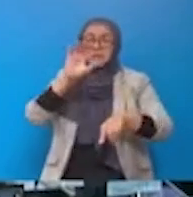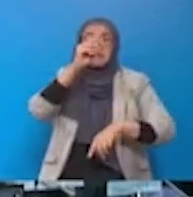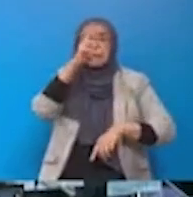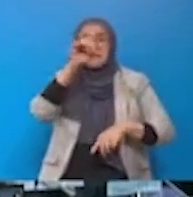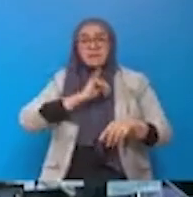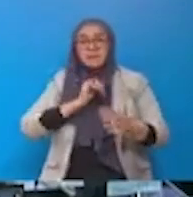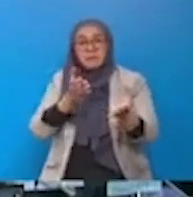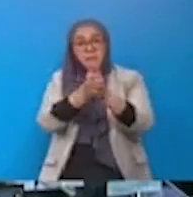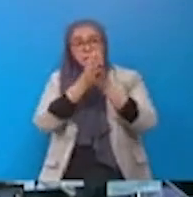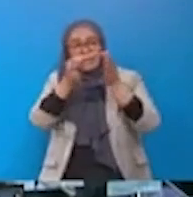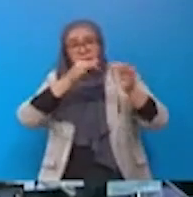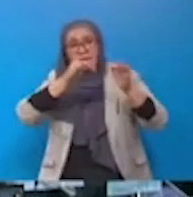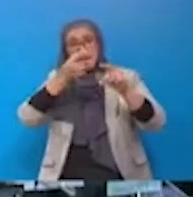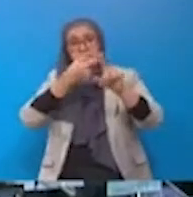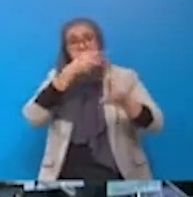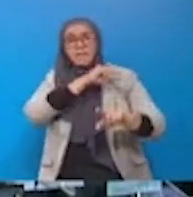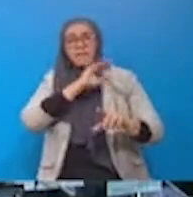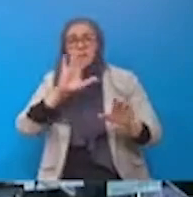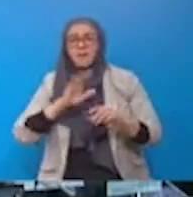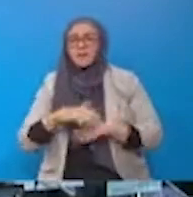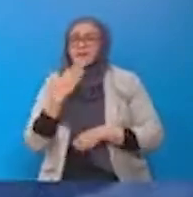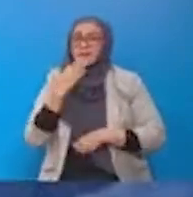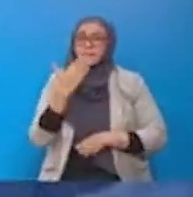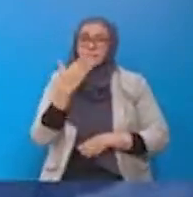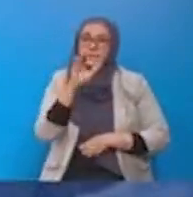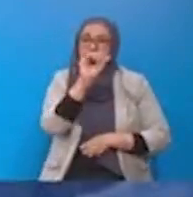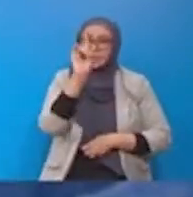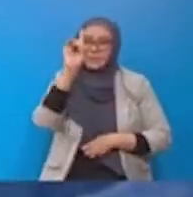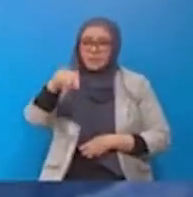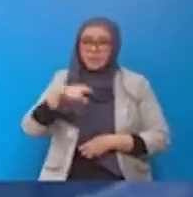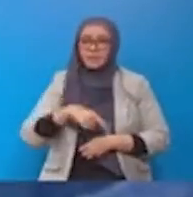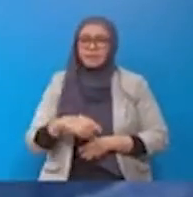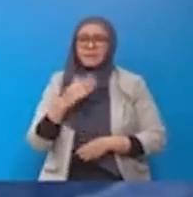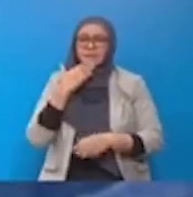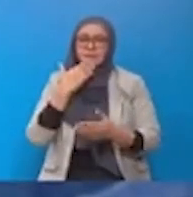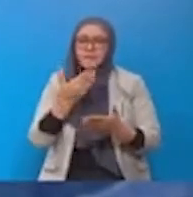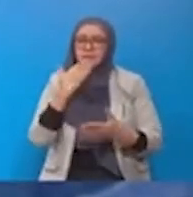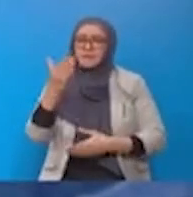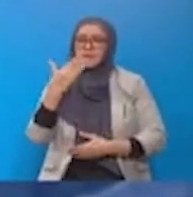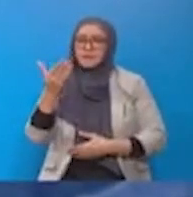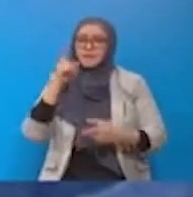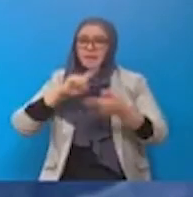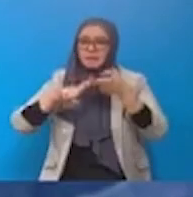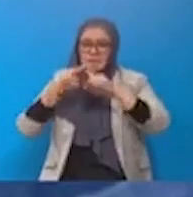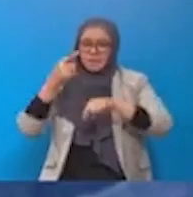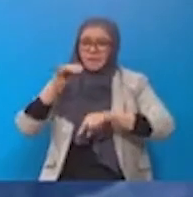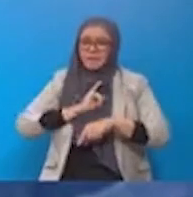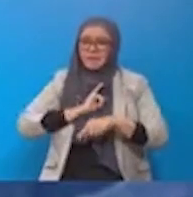Menteri makasih Tuhan itu atau Makasih sahabat saya decode